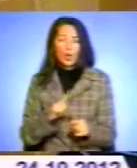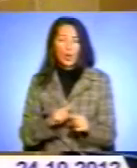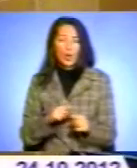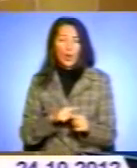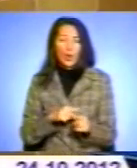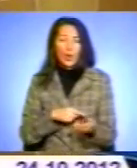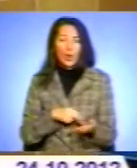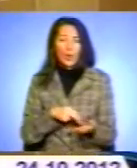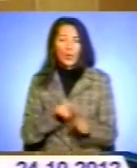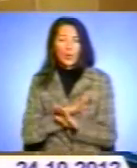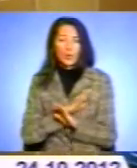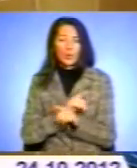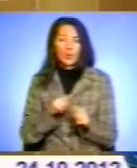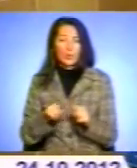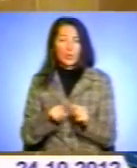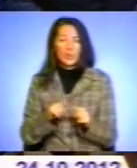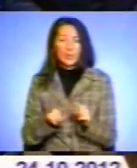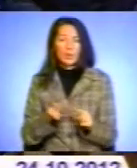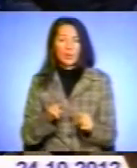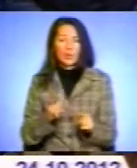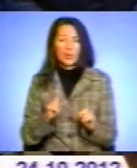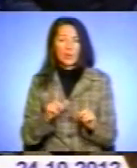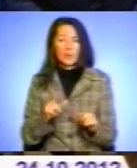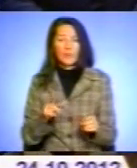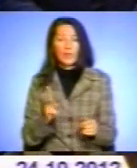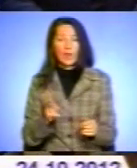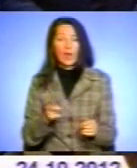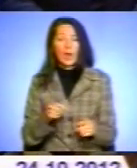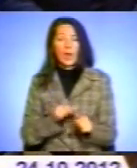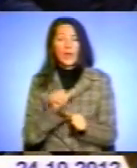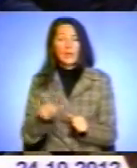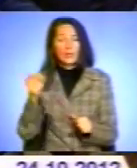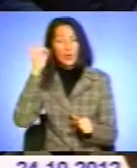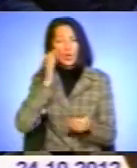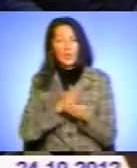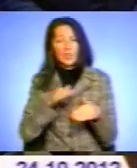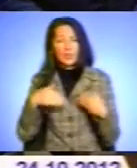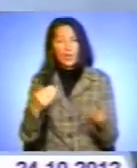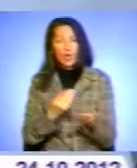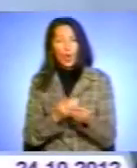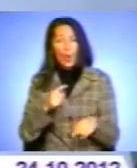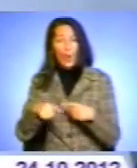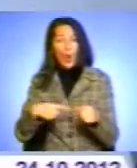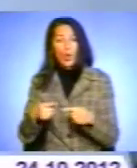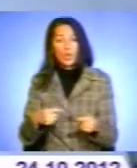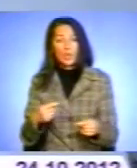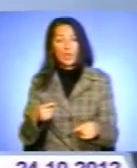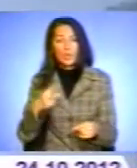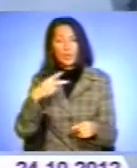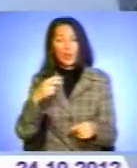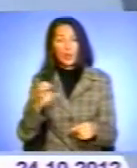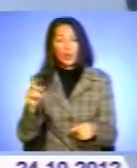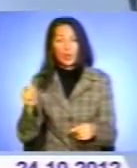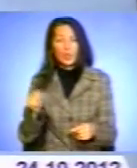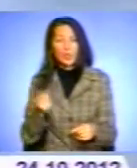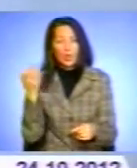оті, говорю, журавлі. Крім спогадів, є звернення до покоління 21-го століття колишніх в'язнів малолітніх жертв